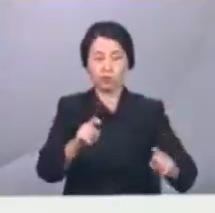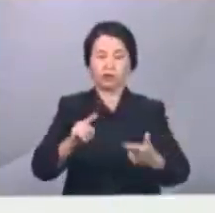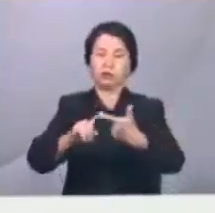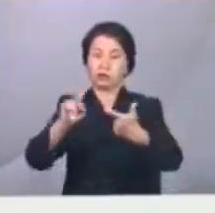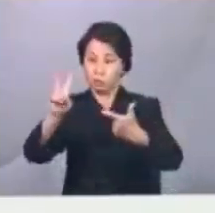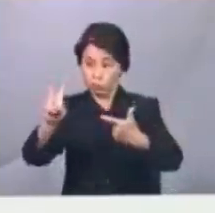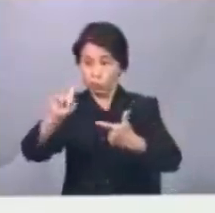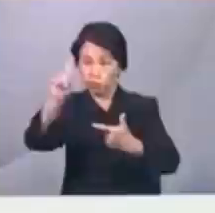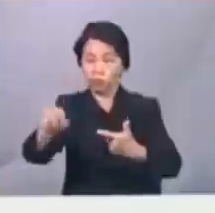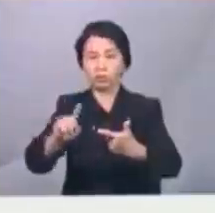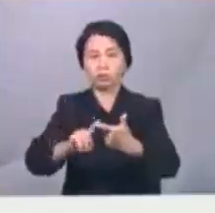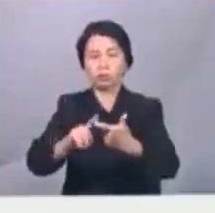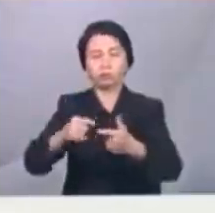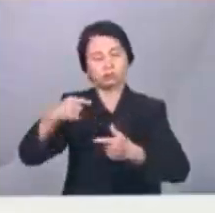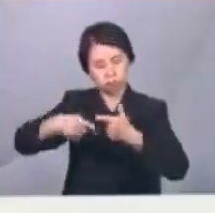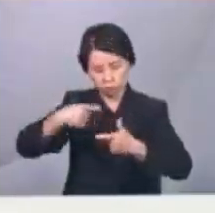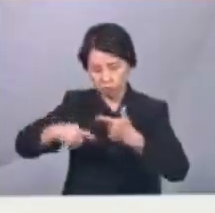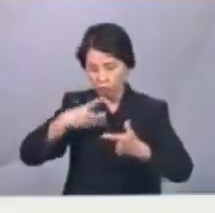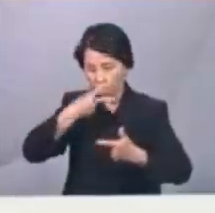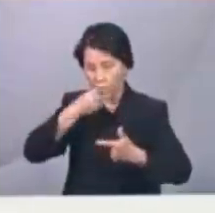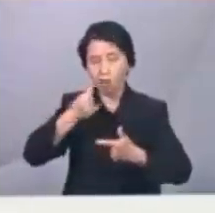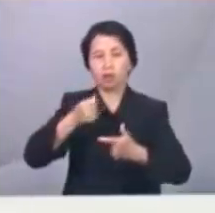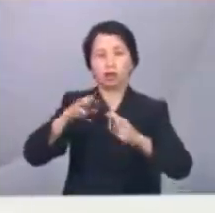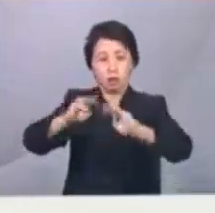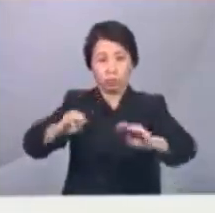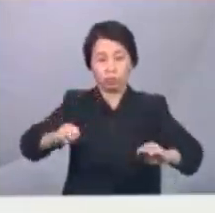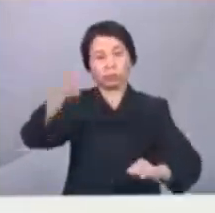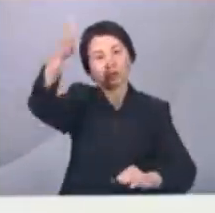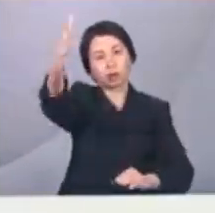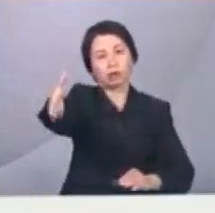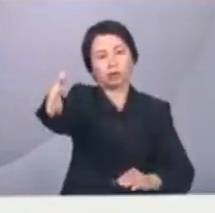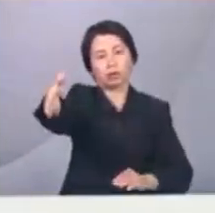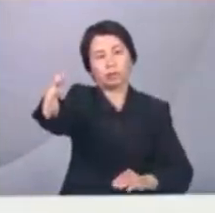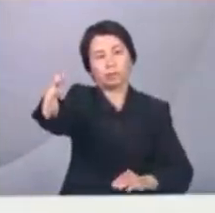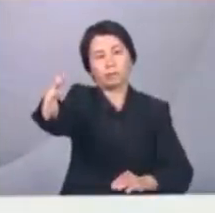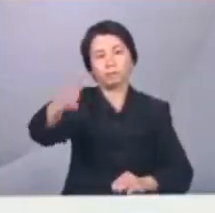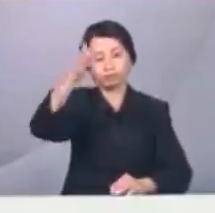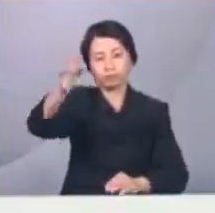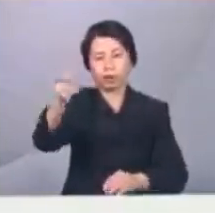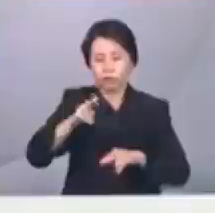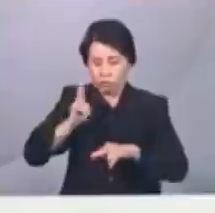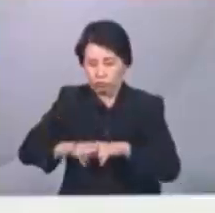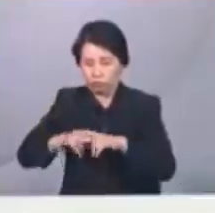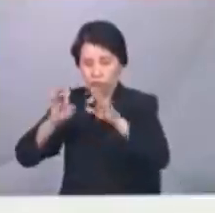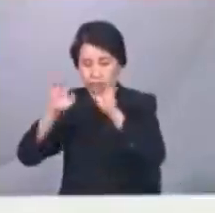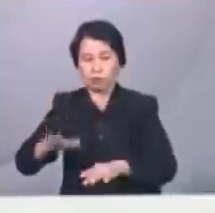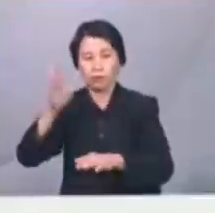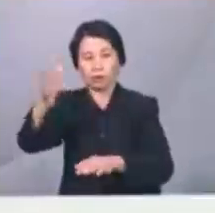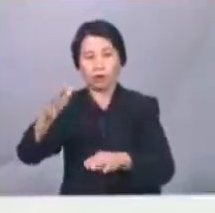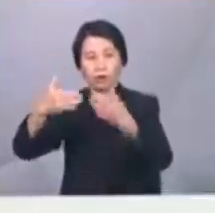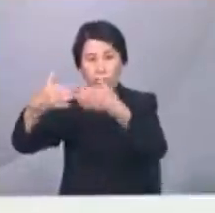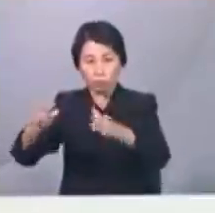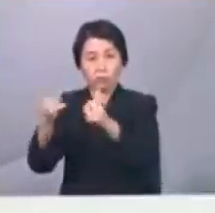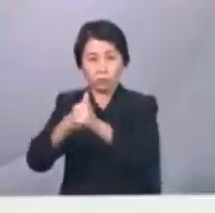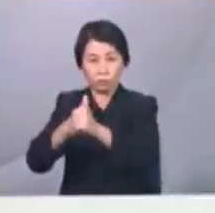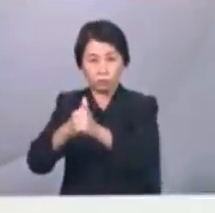tahu mengenai pelajar yang akan hanya menduduki peperiksaan akan dibuka dulu.